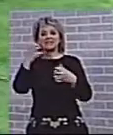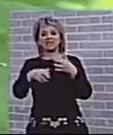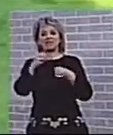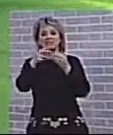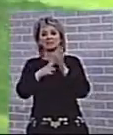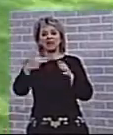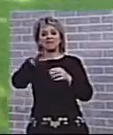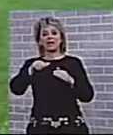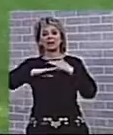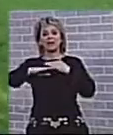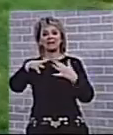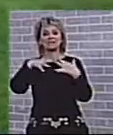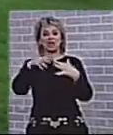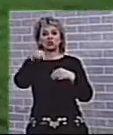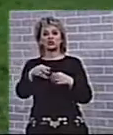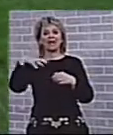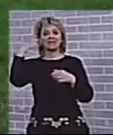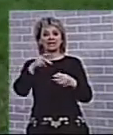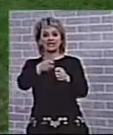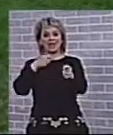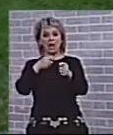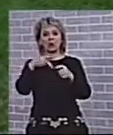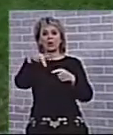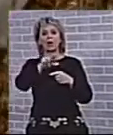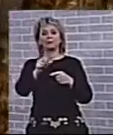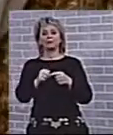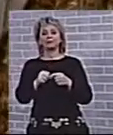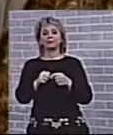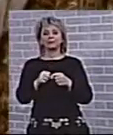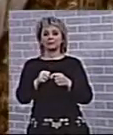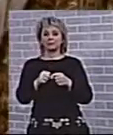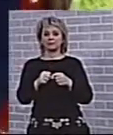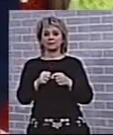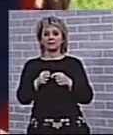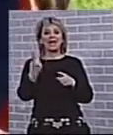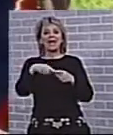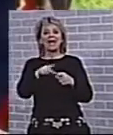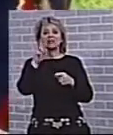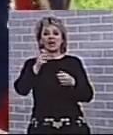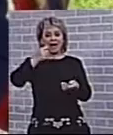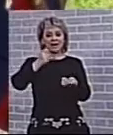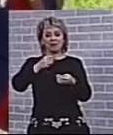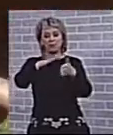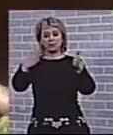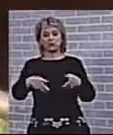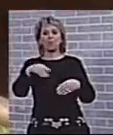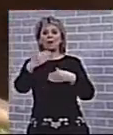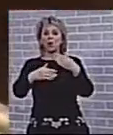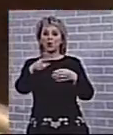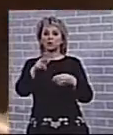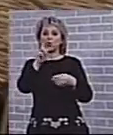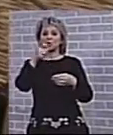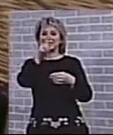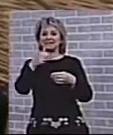18 века на полях сражений казаки стреляли из лука. Это наковальня, на пеньке походная